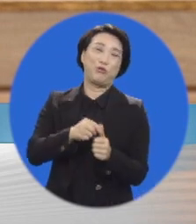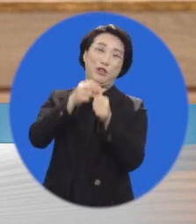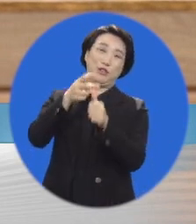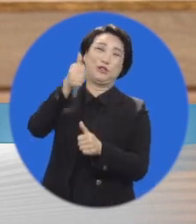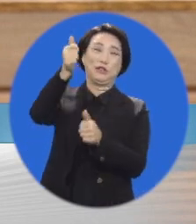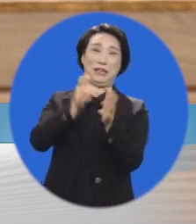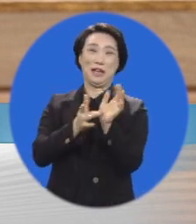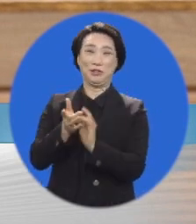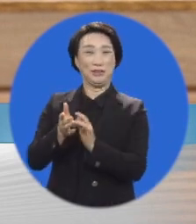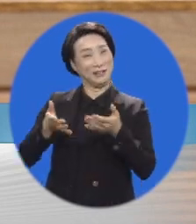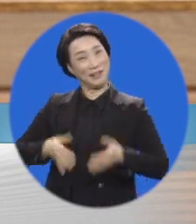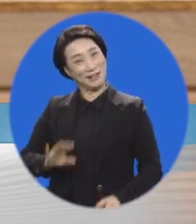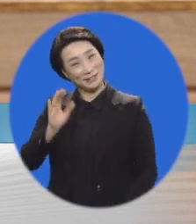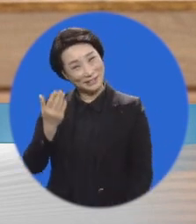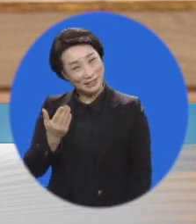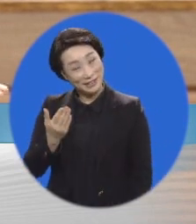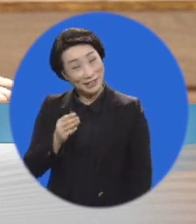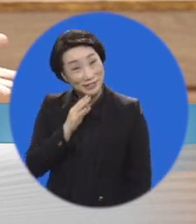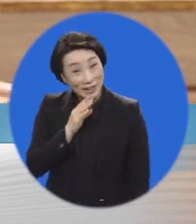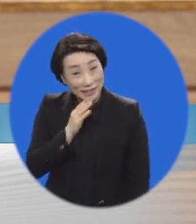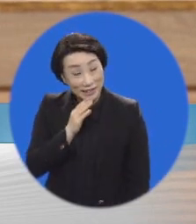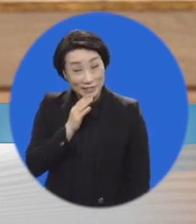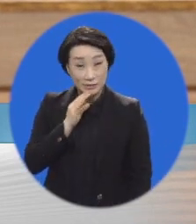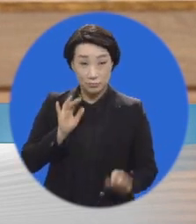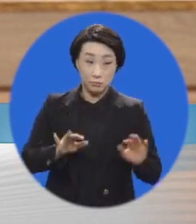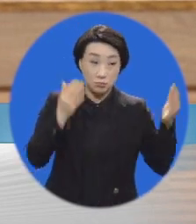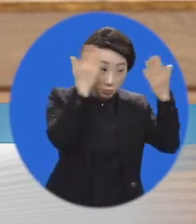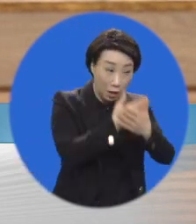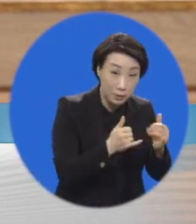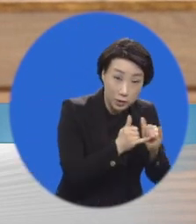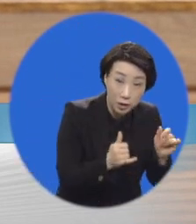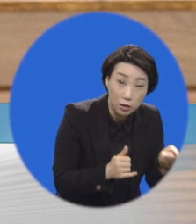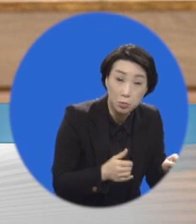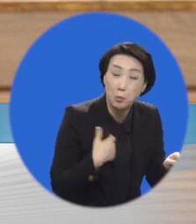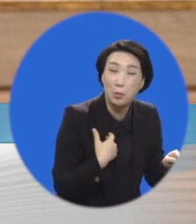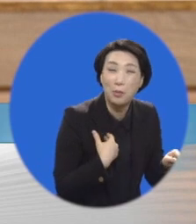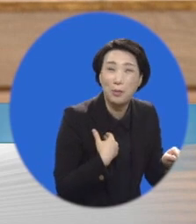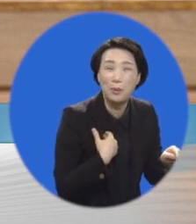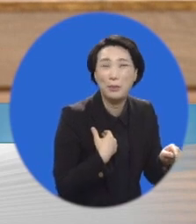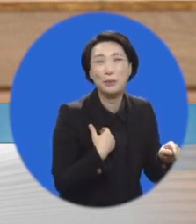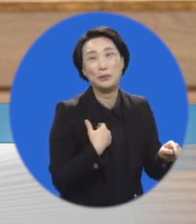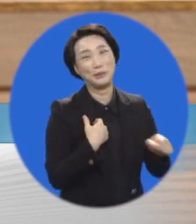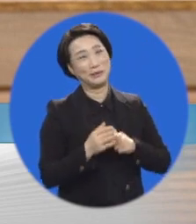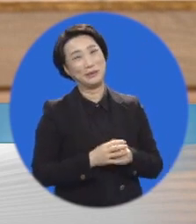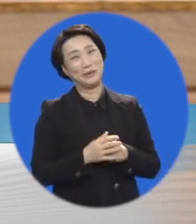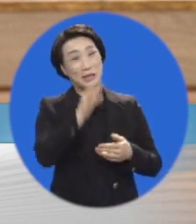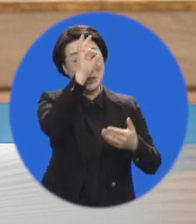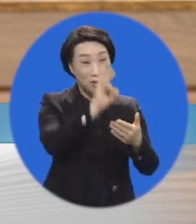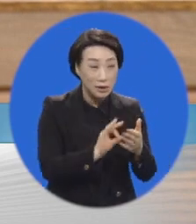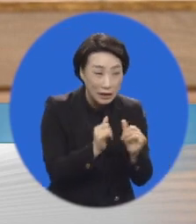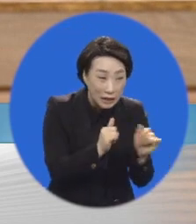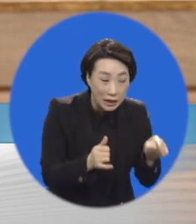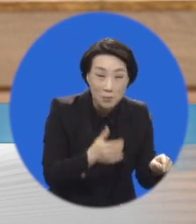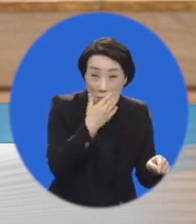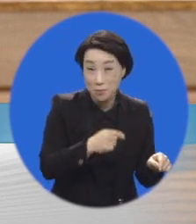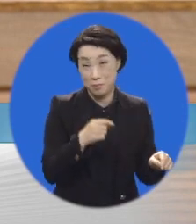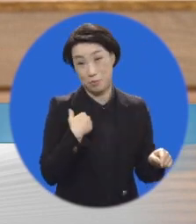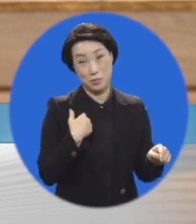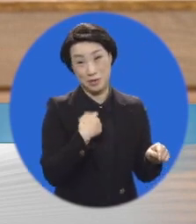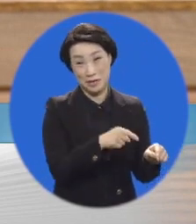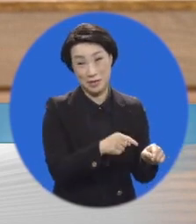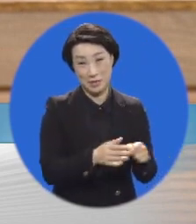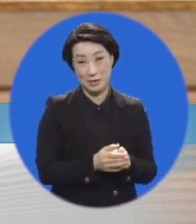이 말입니다. 네. 근데 밤중에 인간은 몰라. 저녁에 인간은 이런 축복을